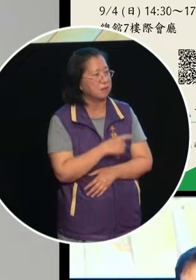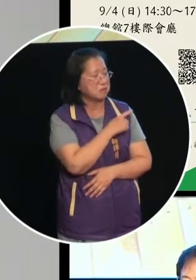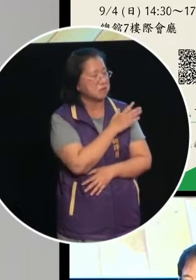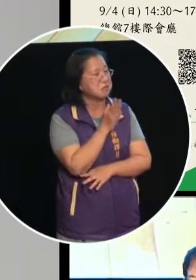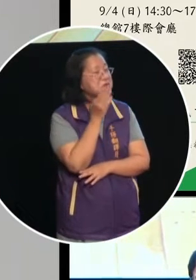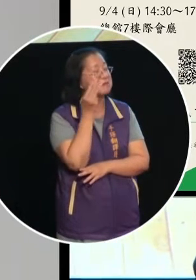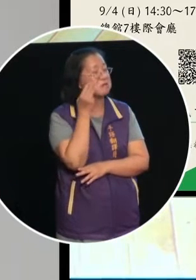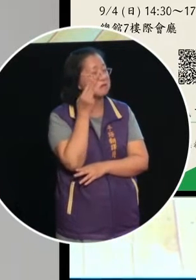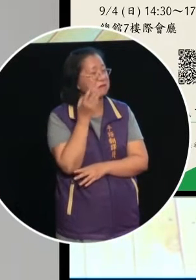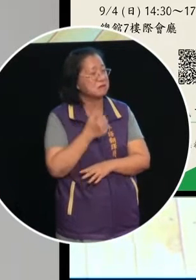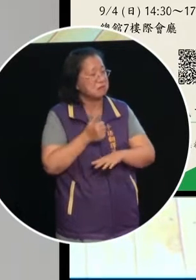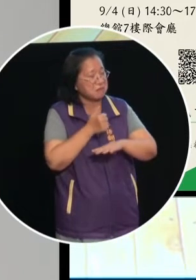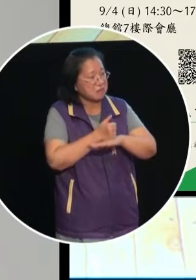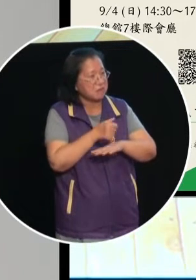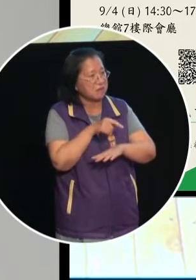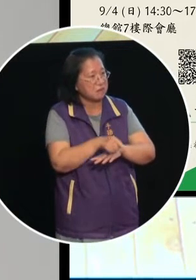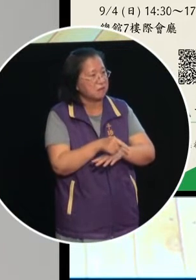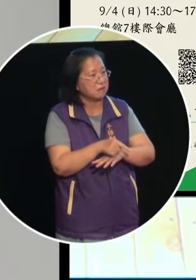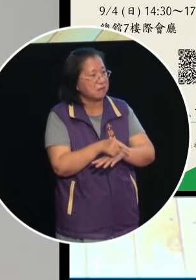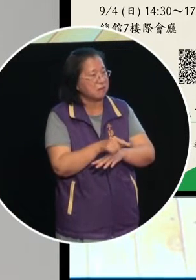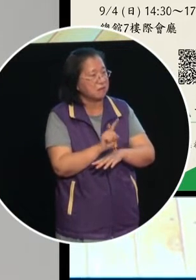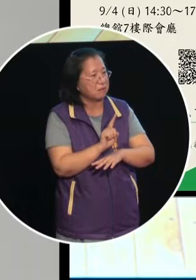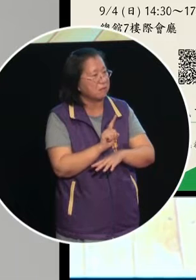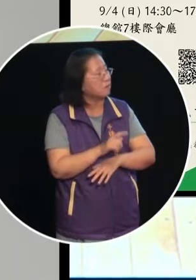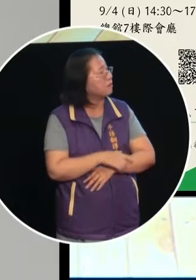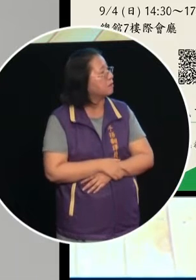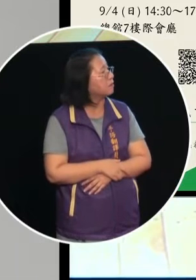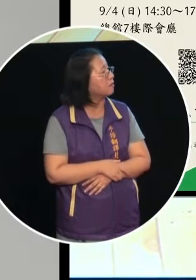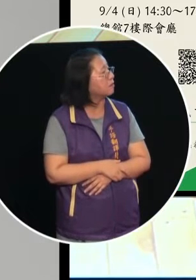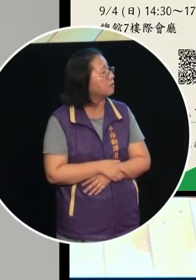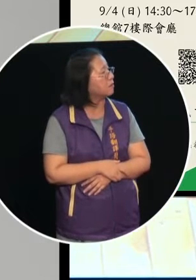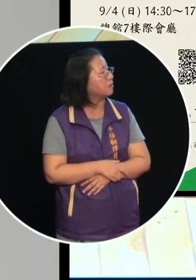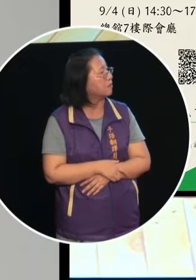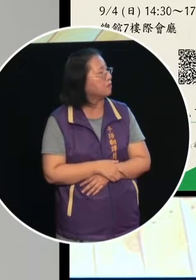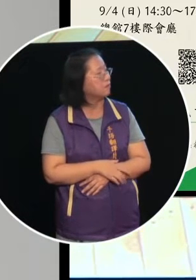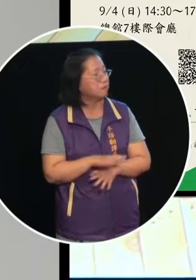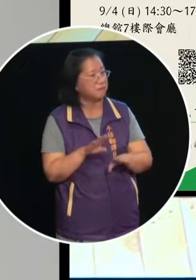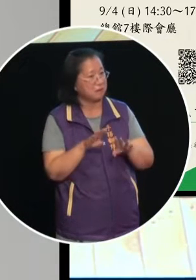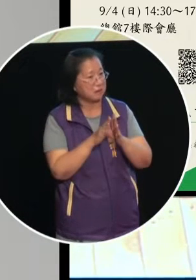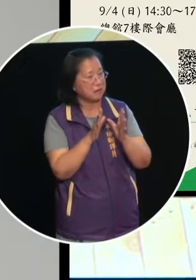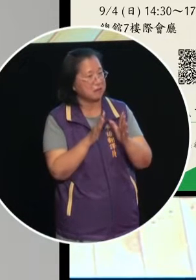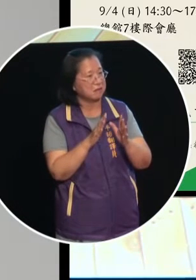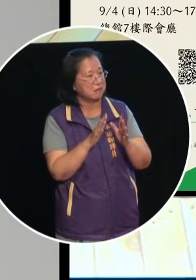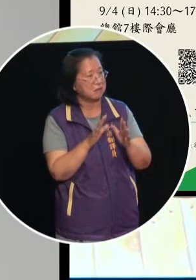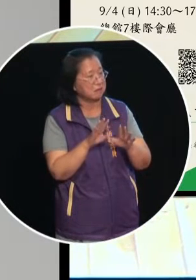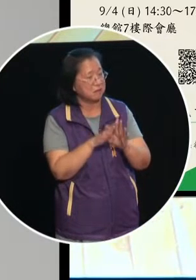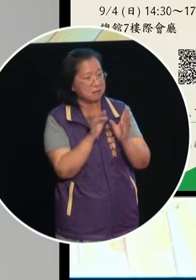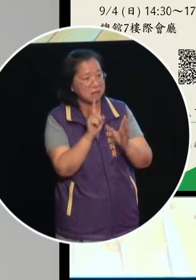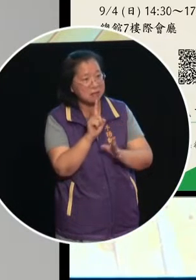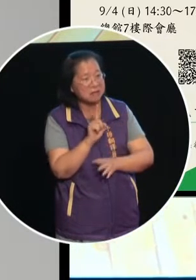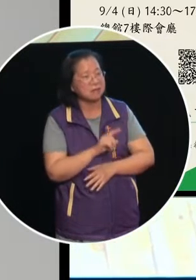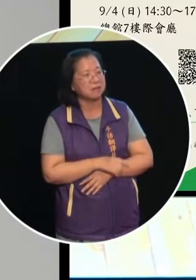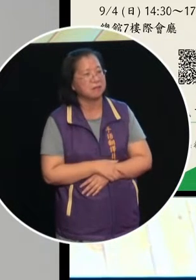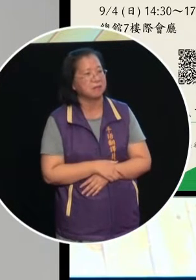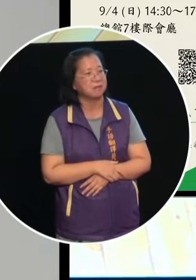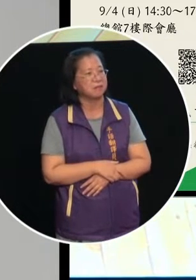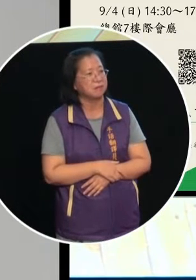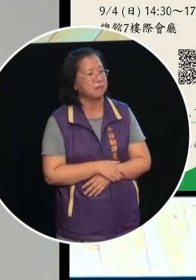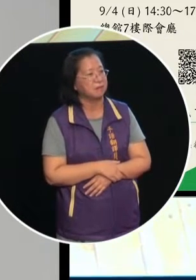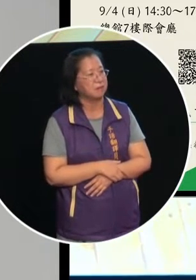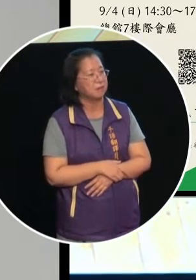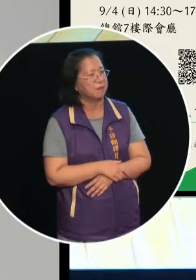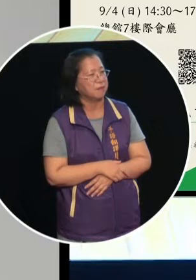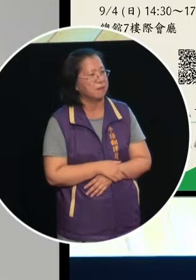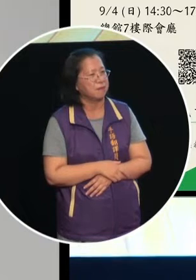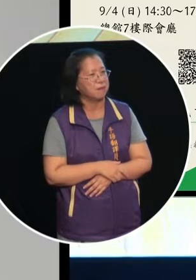人都知道会发生什么情况，就是各个都开始斗争，就结果是不团结分裂。